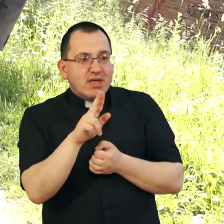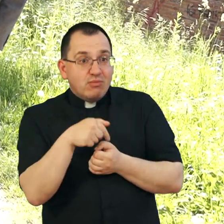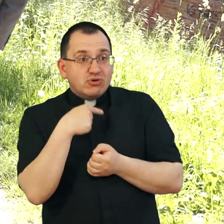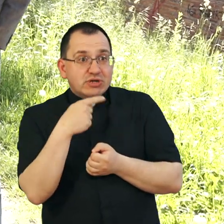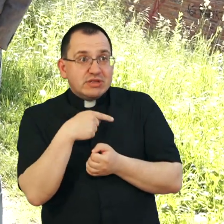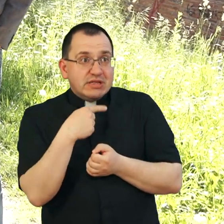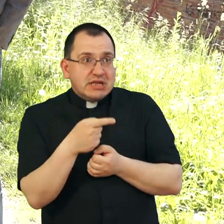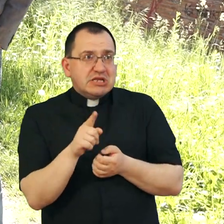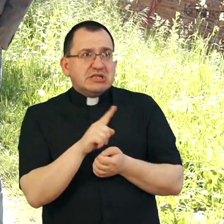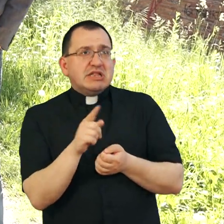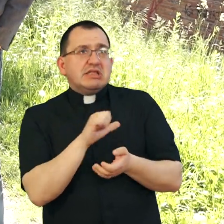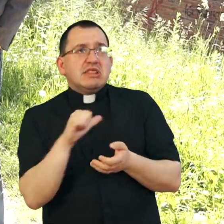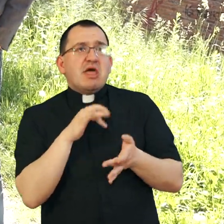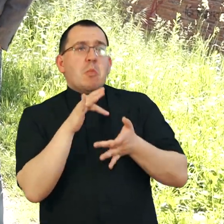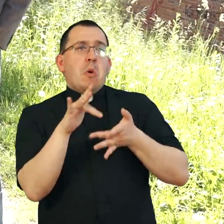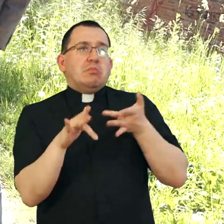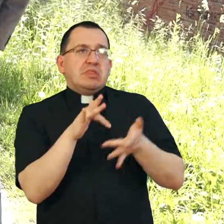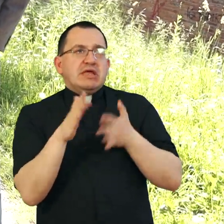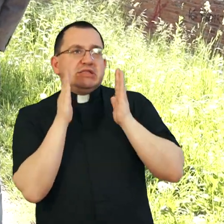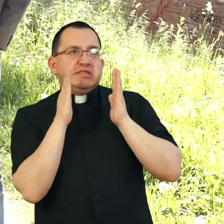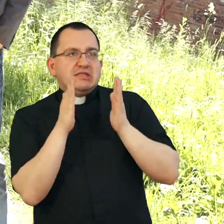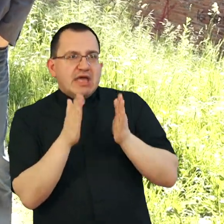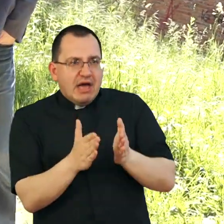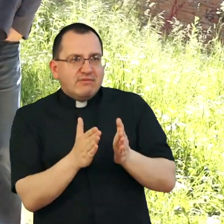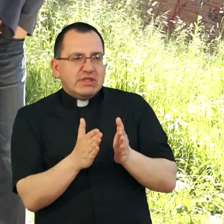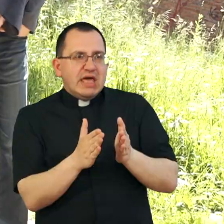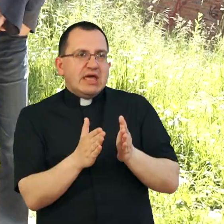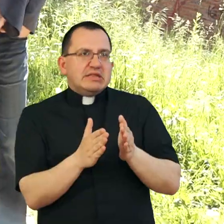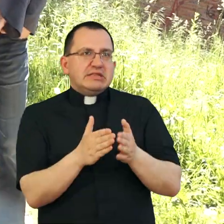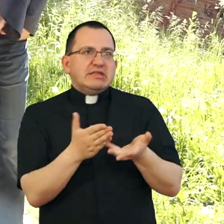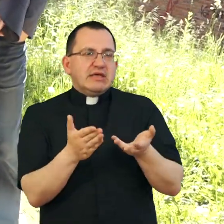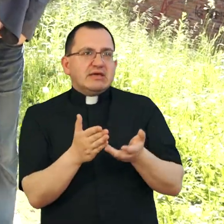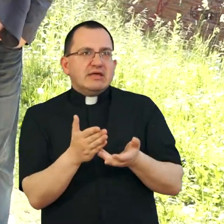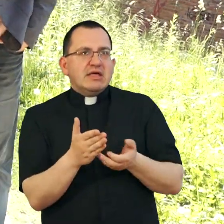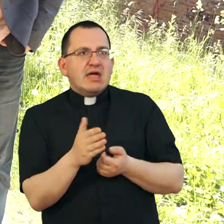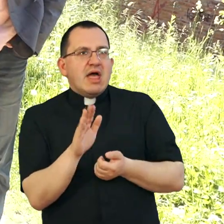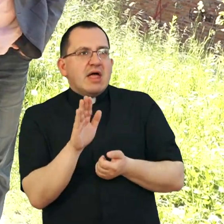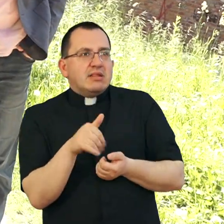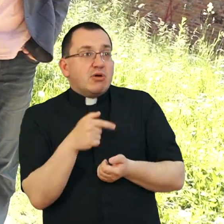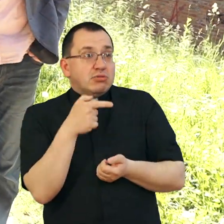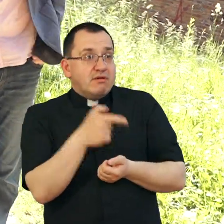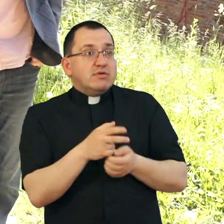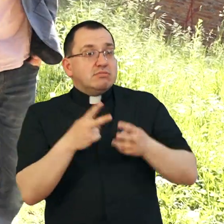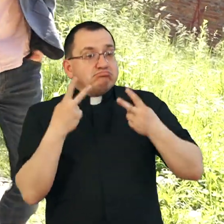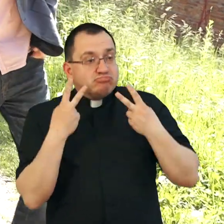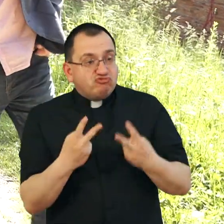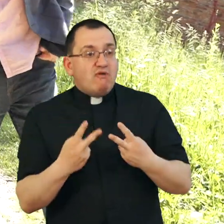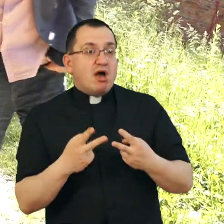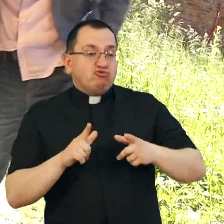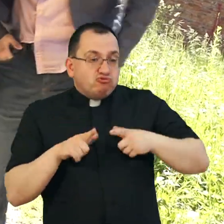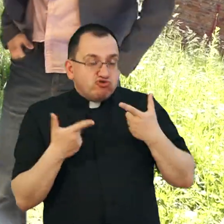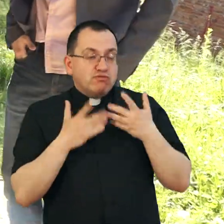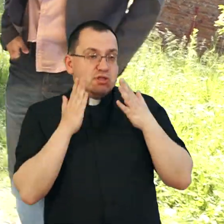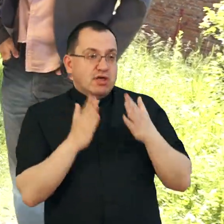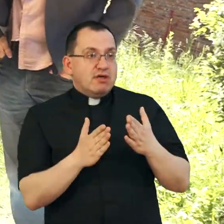samo onaj neki tradicionalni vjernik koji je, ajmo reći tako, vjernik na papiru, nego zaista živite